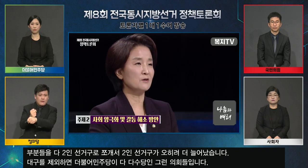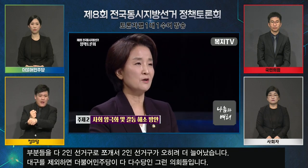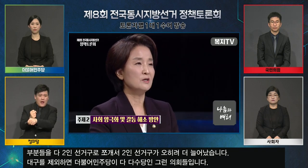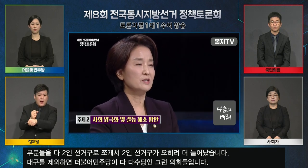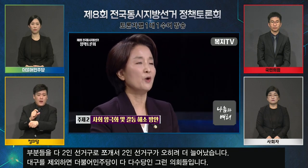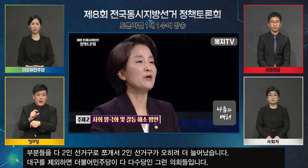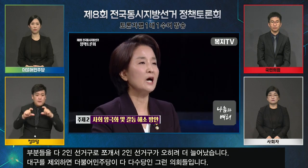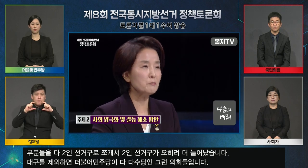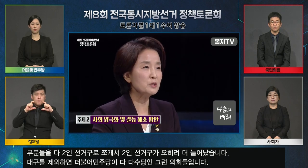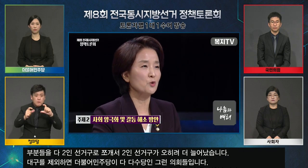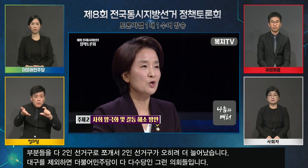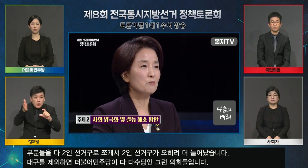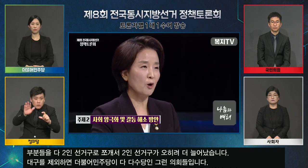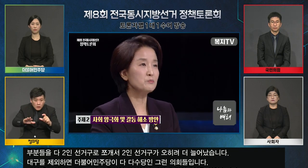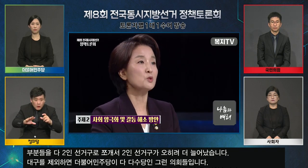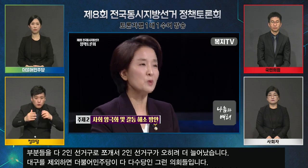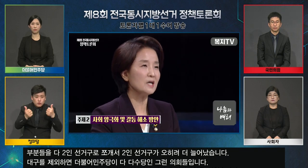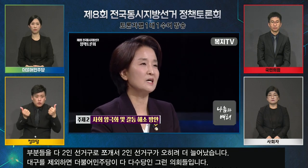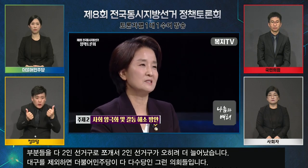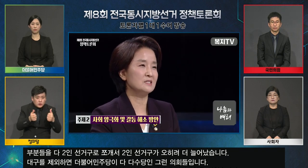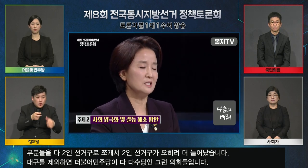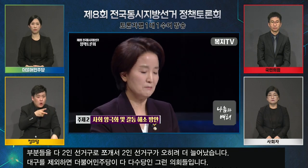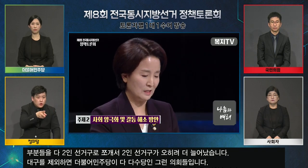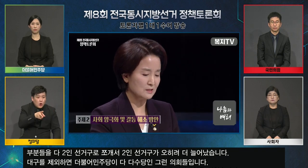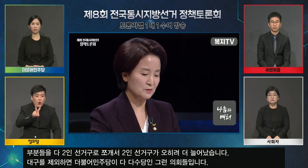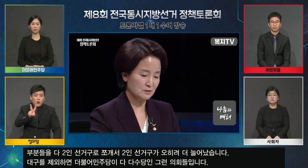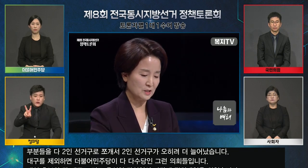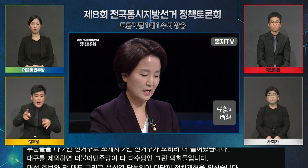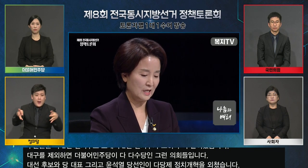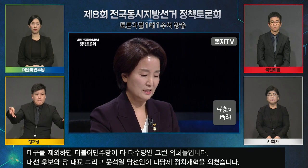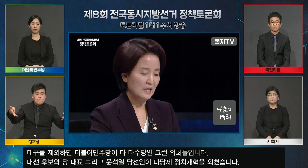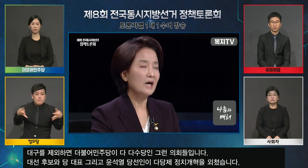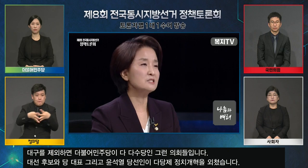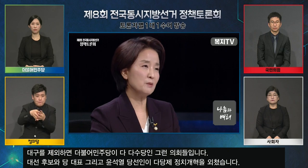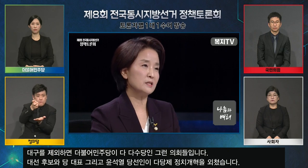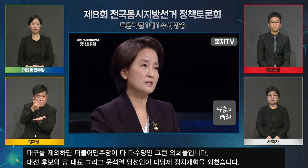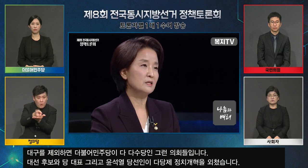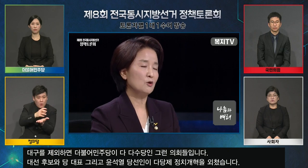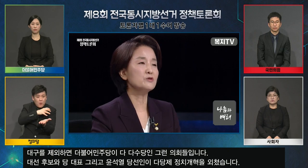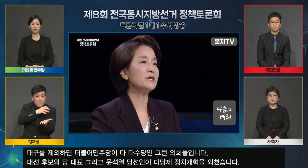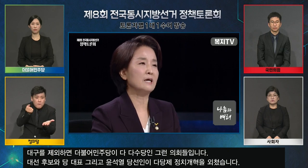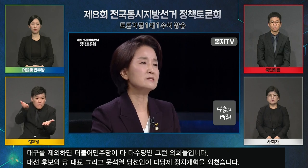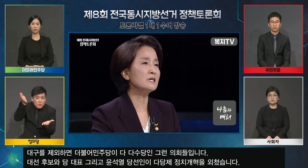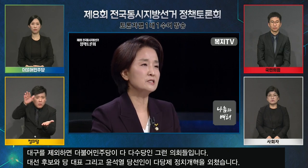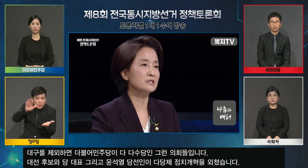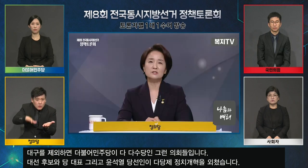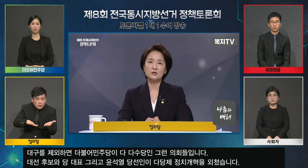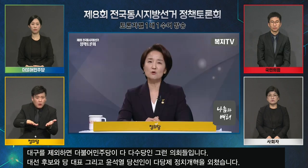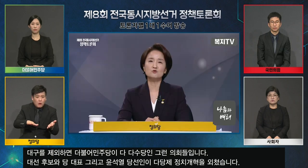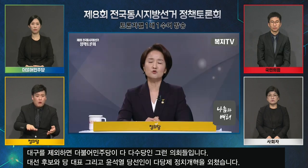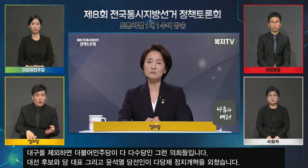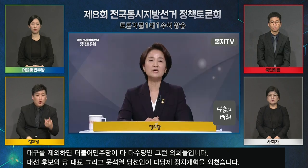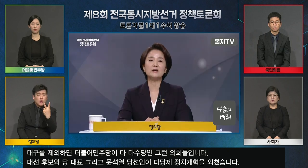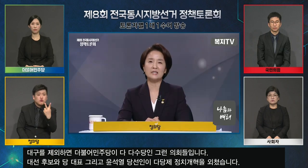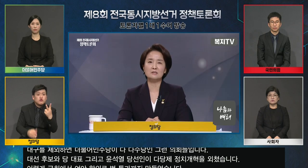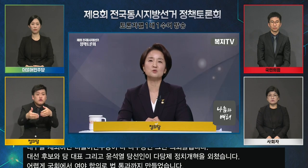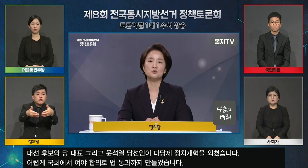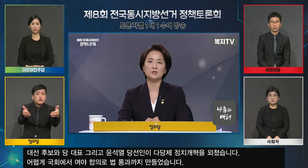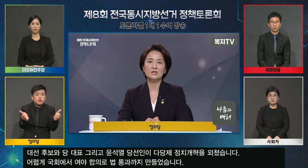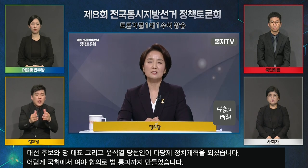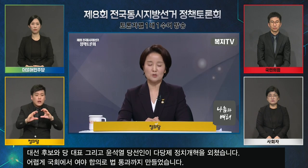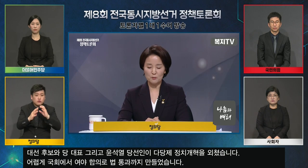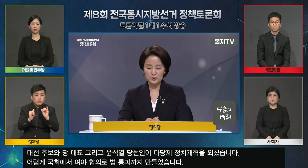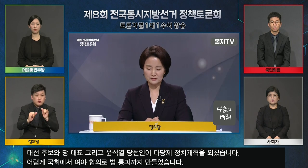국회에서 여야 합의로 법 통과까지 만들었습니다. 하지만 거대 양당은 결국 국민과의